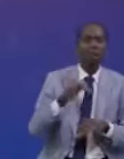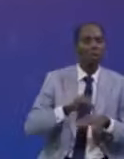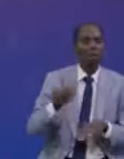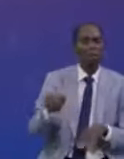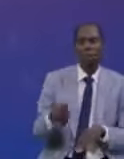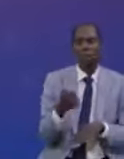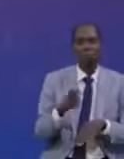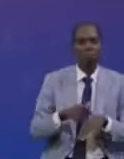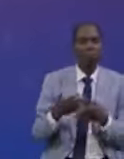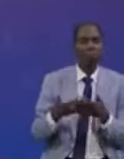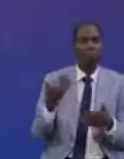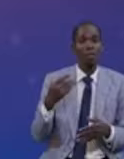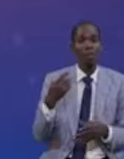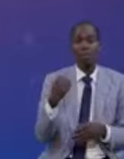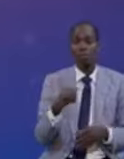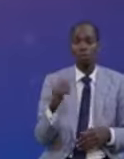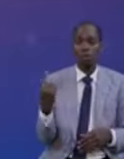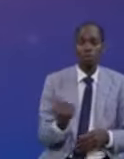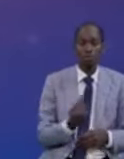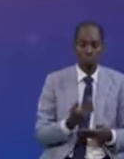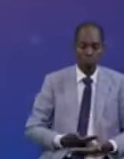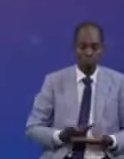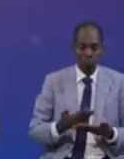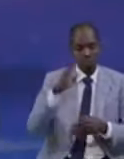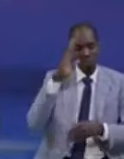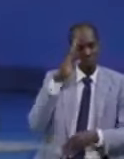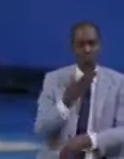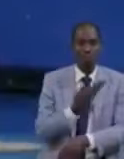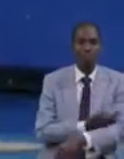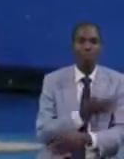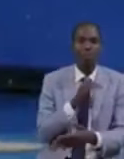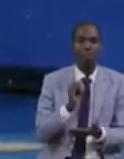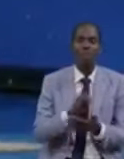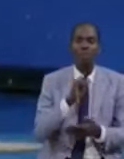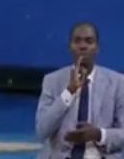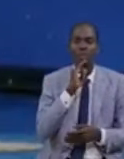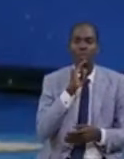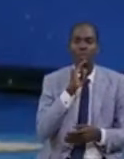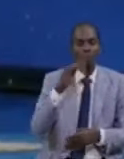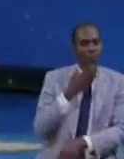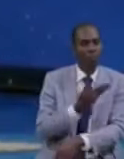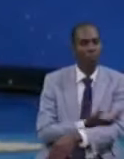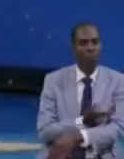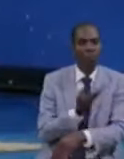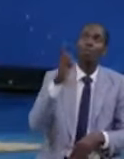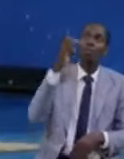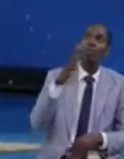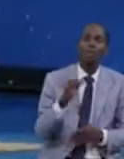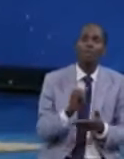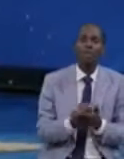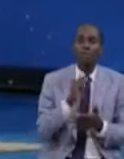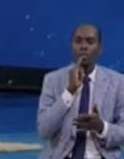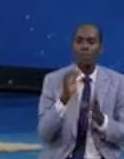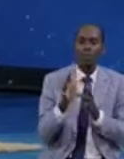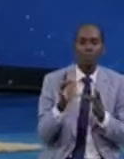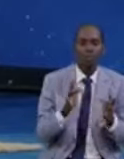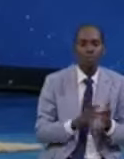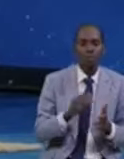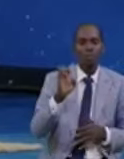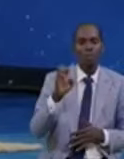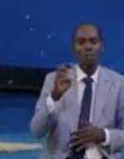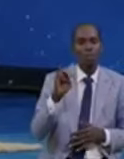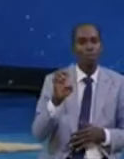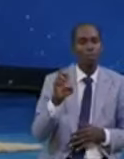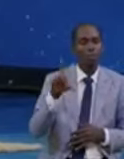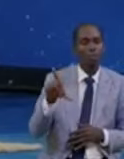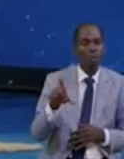le fils unique qui le Fils de Dieu Jésus-Christ Emmanuel qui est dans le sein